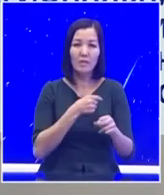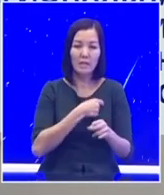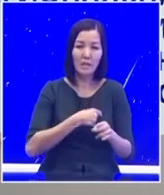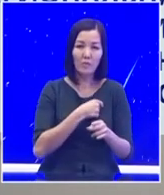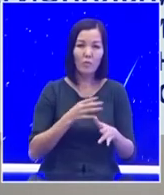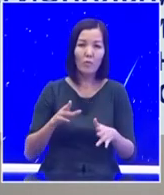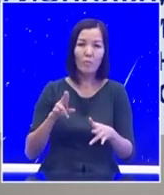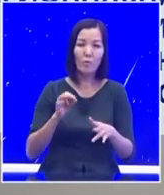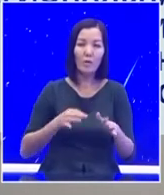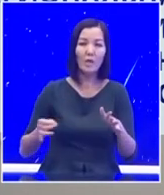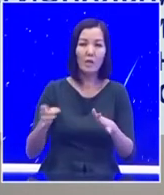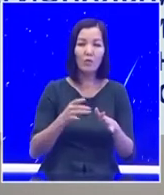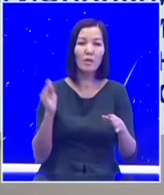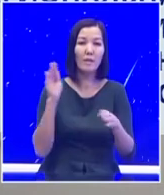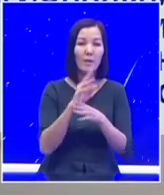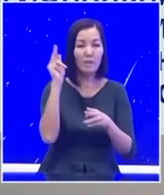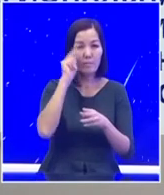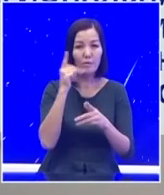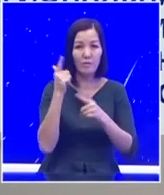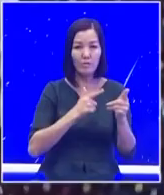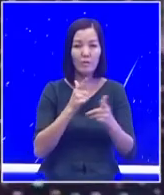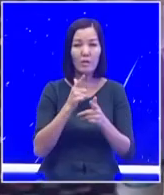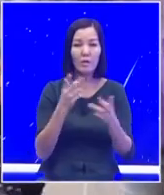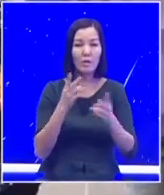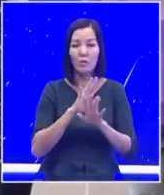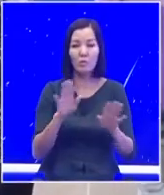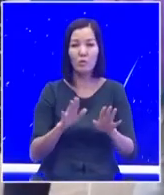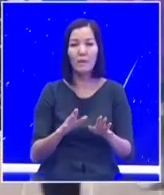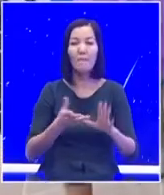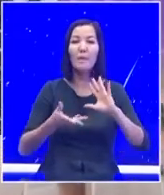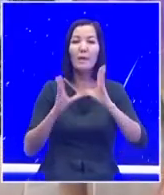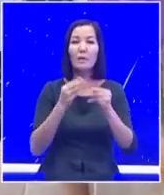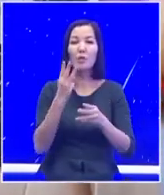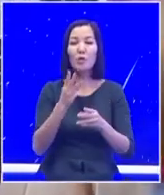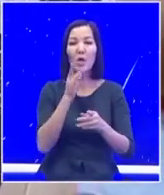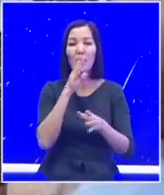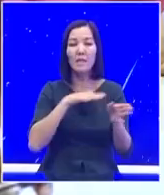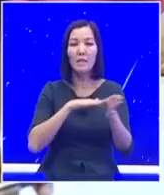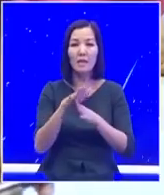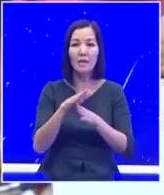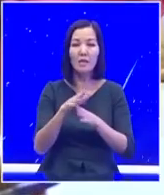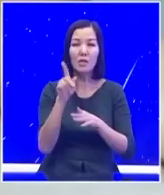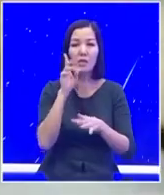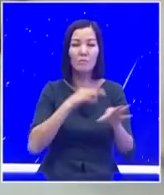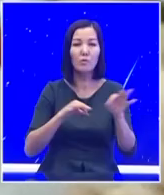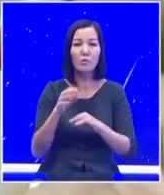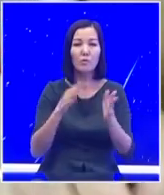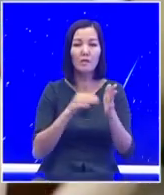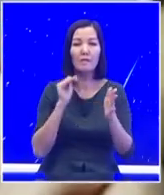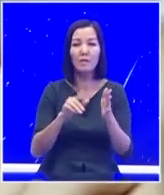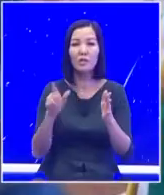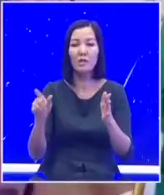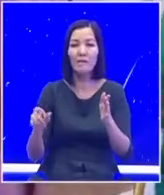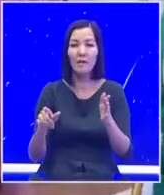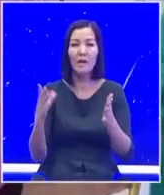регионе. То есть на дополнительную какую-то подготовку региону вести уже не нужно. По результатам 3 лет реализации JAS Project около 9 тысяч человек